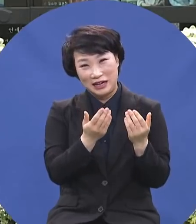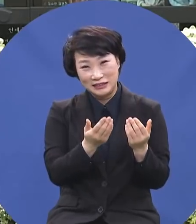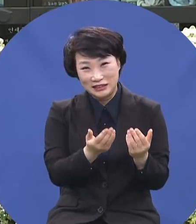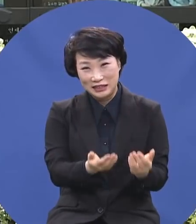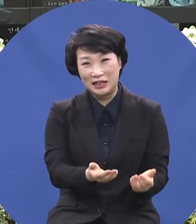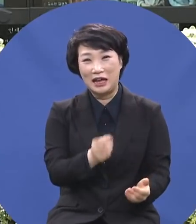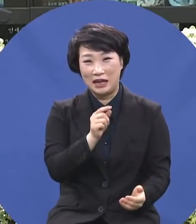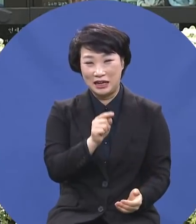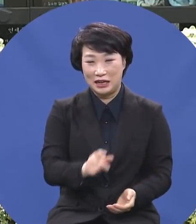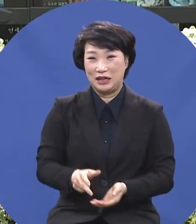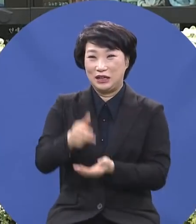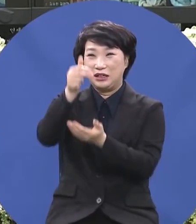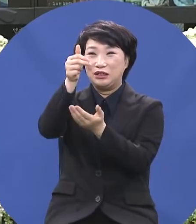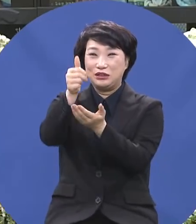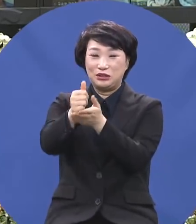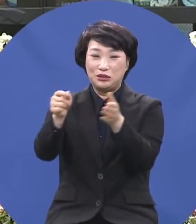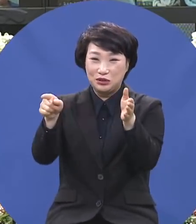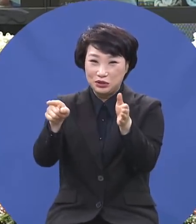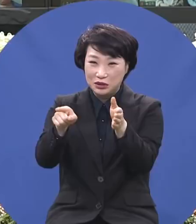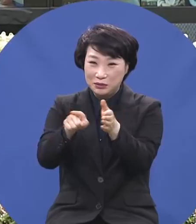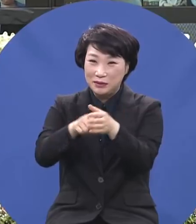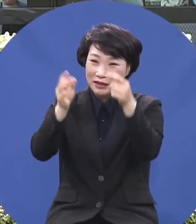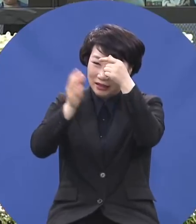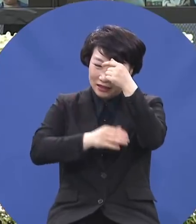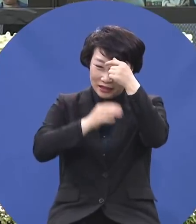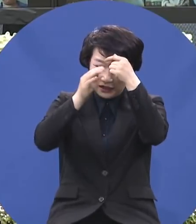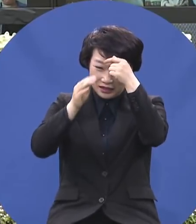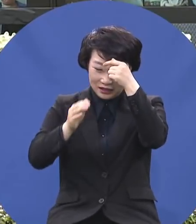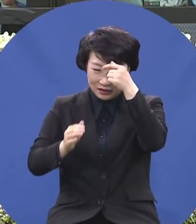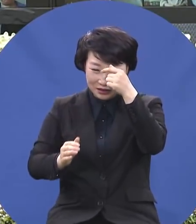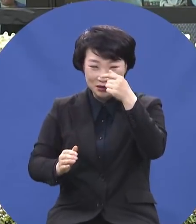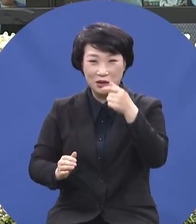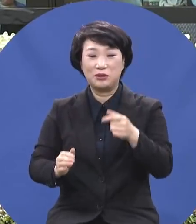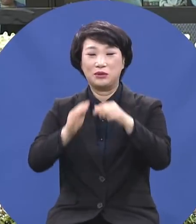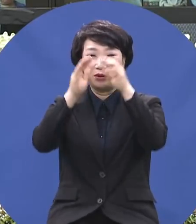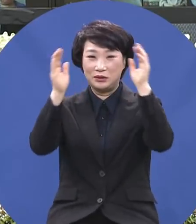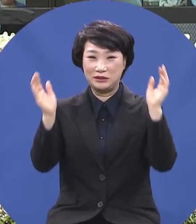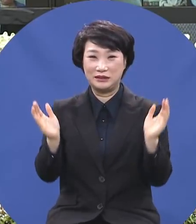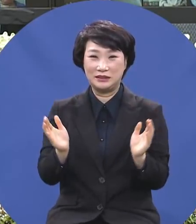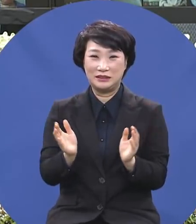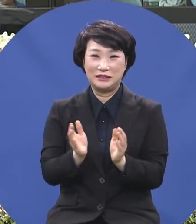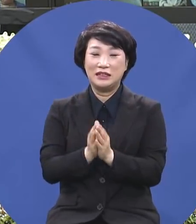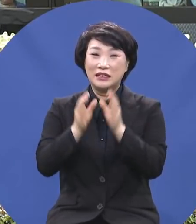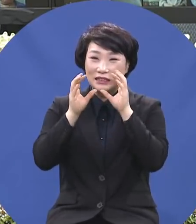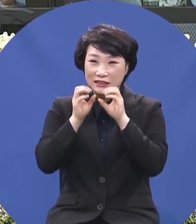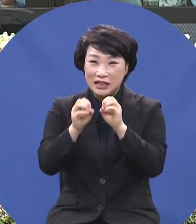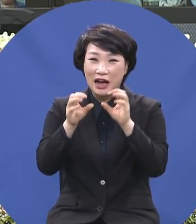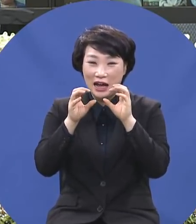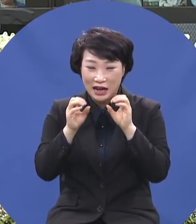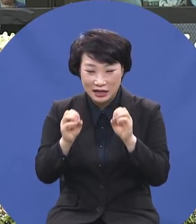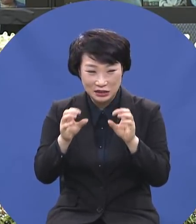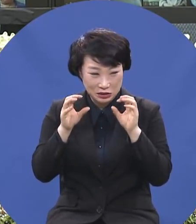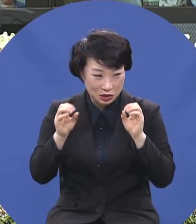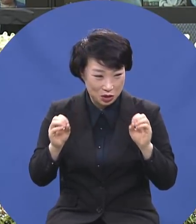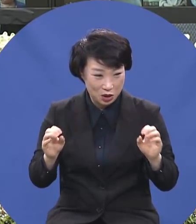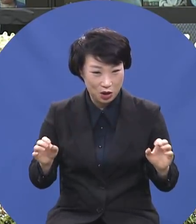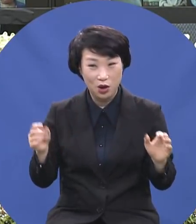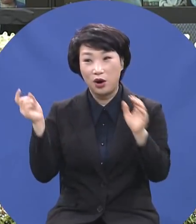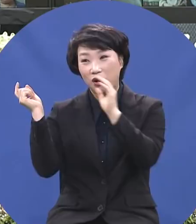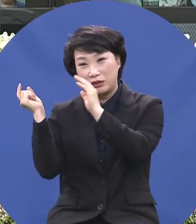당하는 자에게 주 믿는 성도들